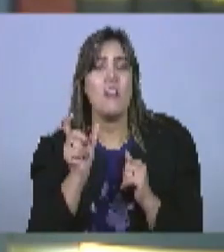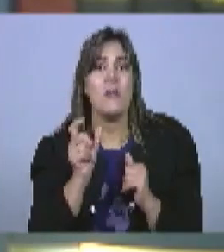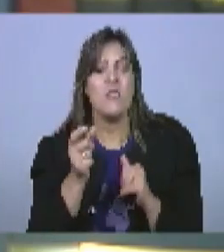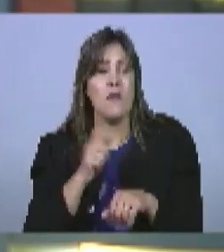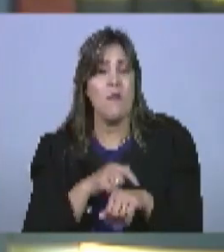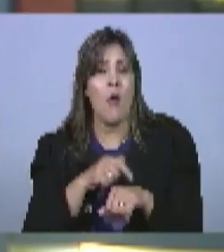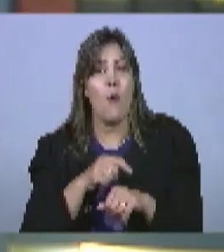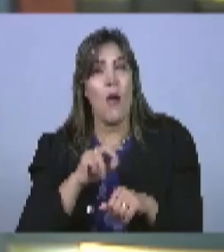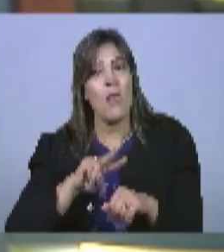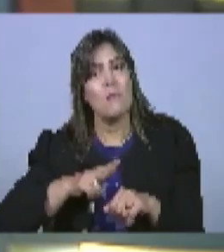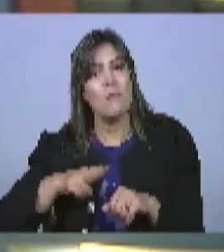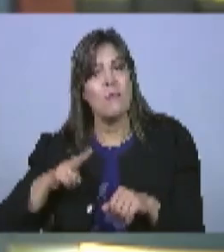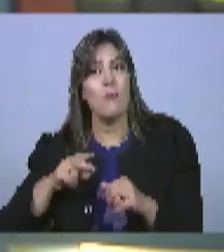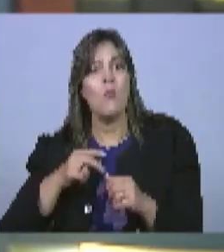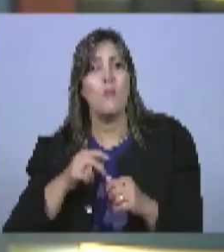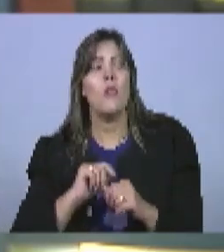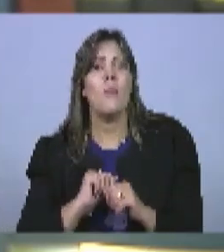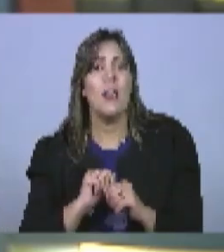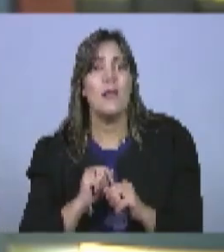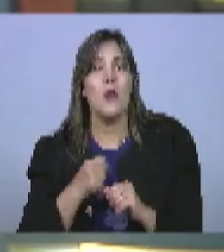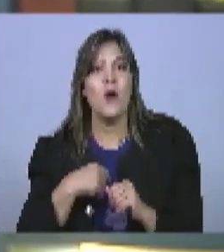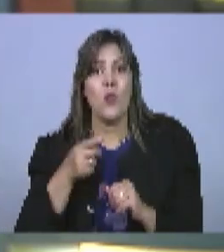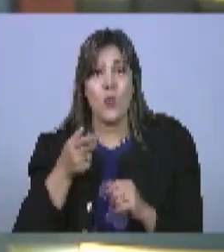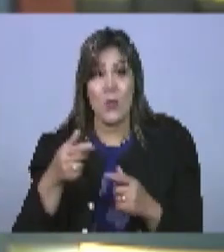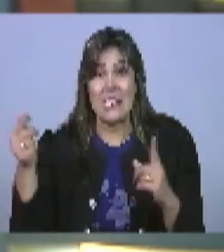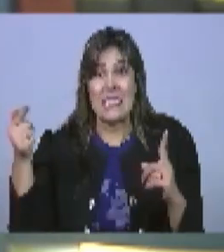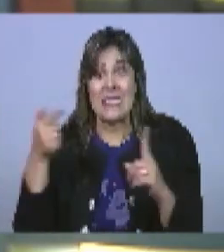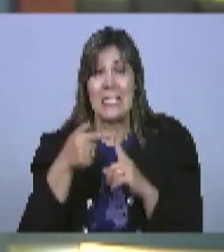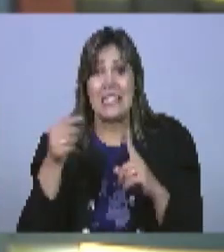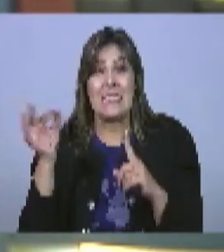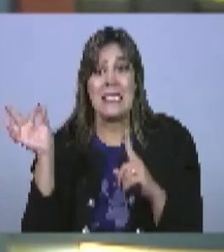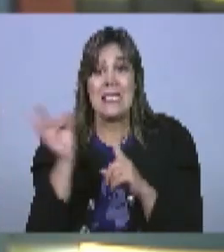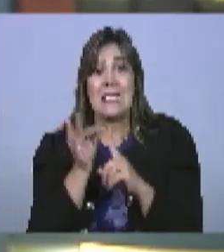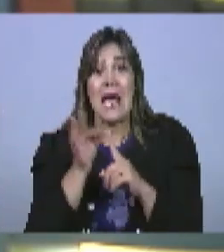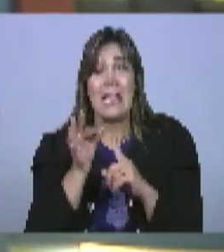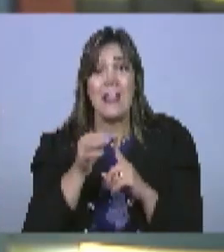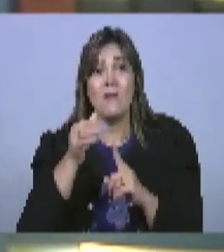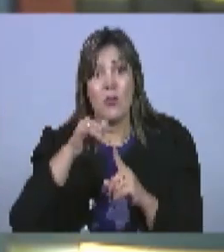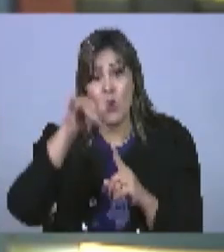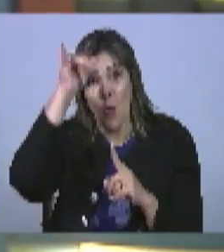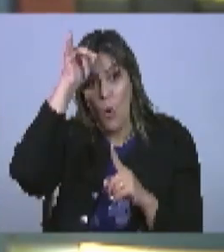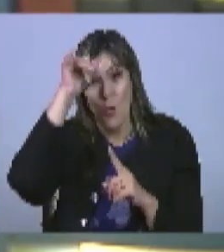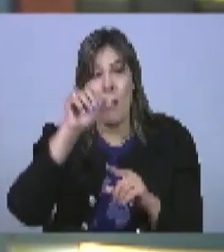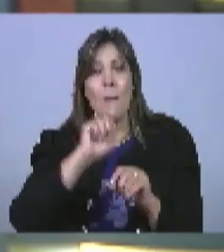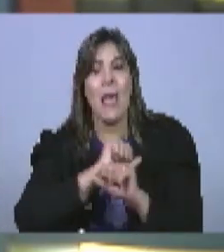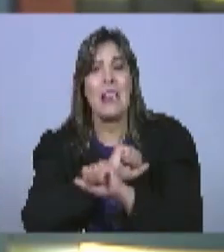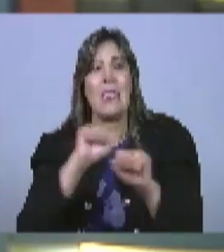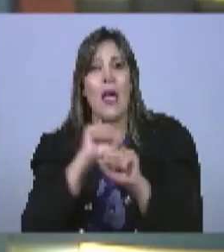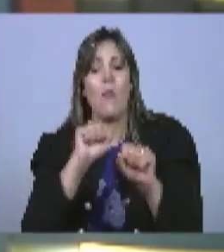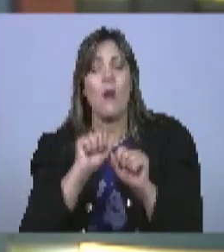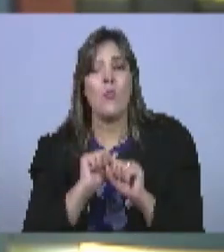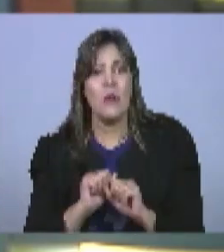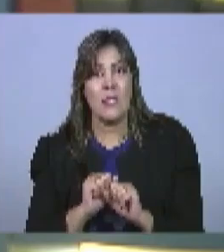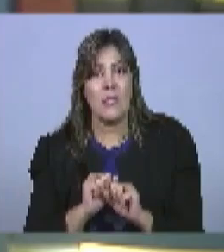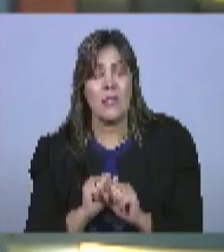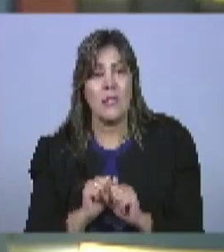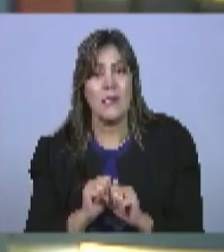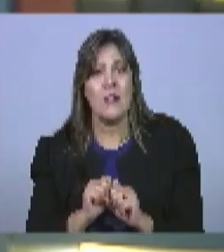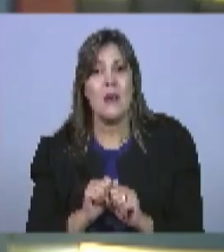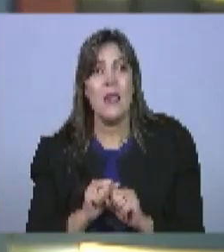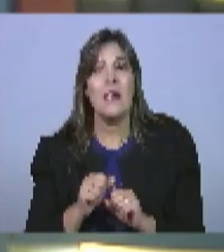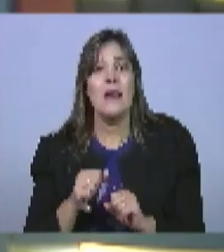متباعده واستهدفت علماء نوويين يعني مثلا على سبيل المثال في نوفمبر عام